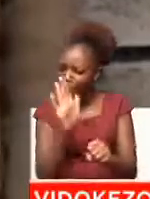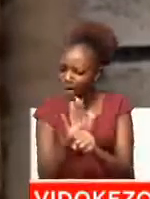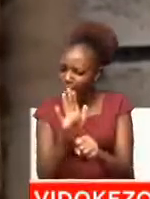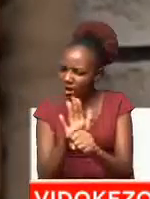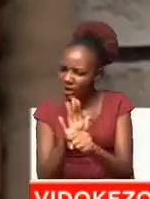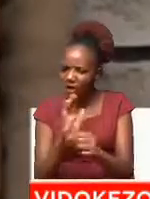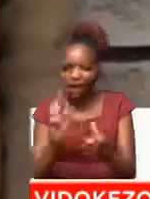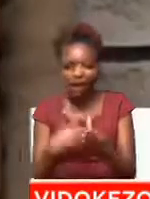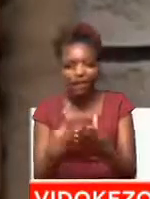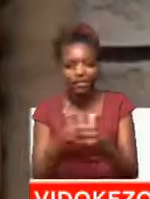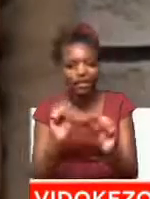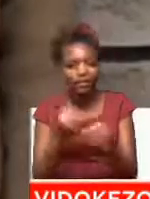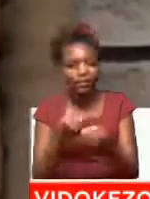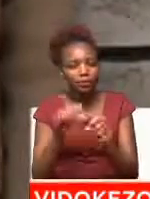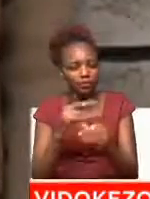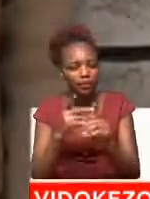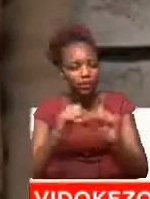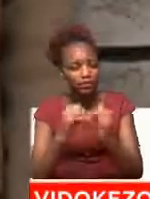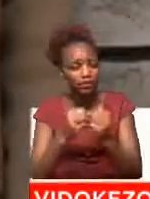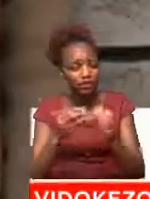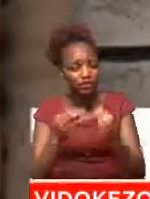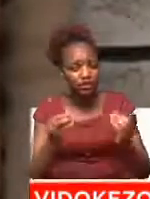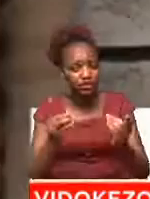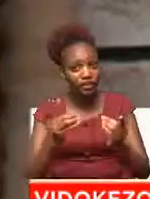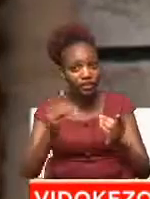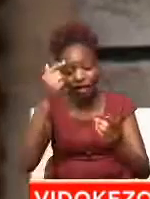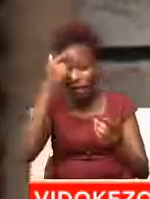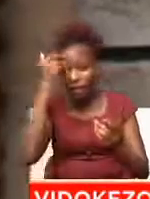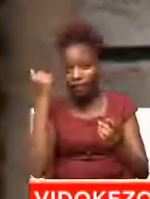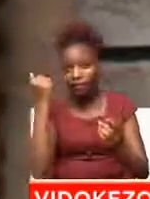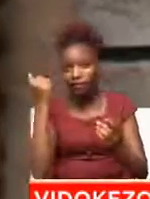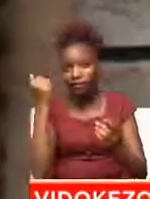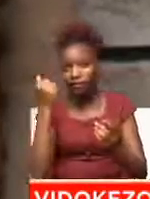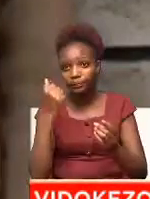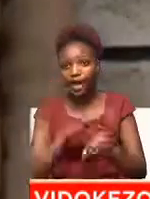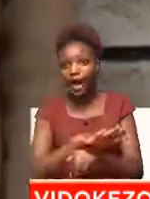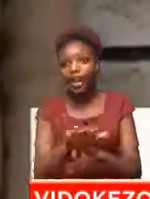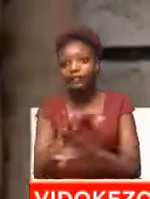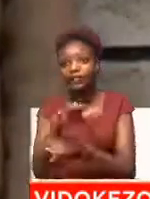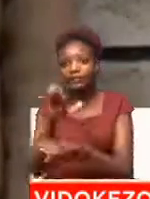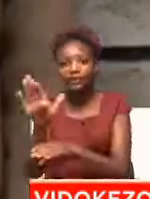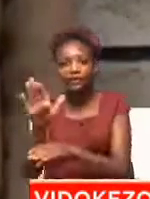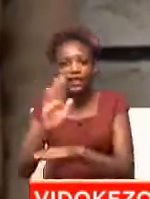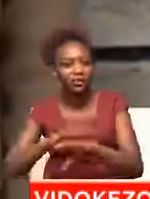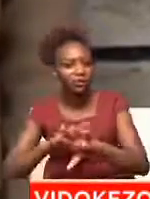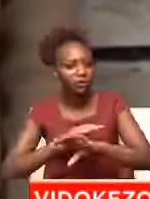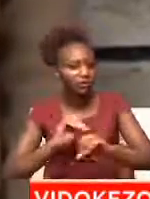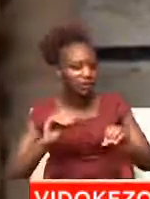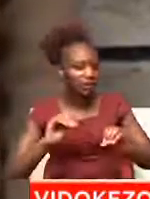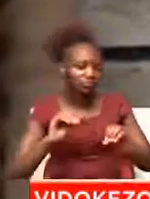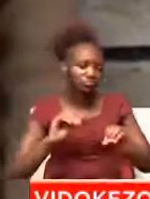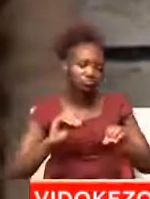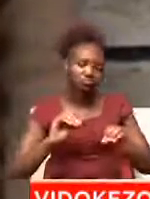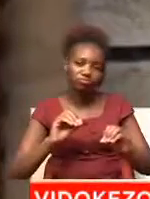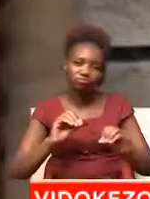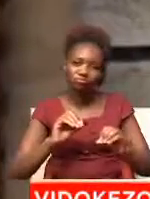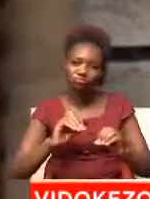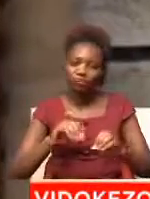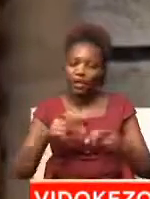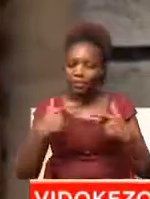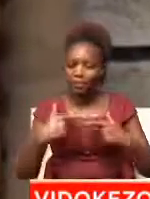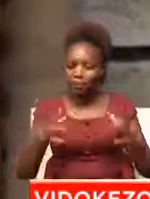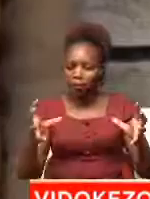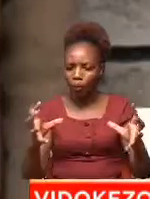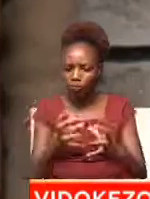na they cannot keep social distance, kwa sababu mazingira waliomo ndani ni wengi, they are